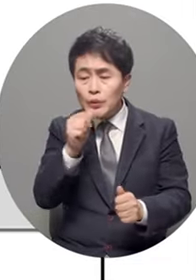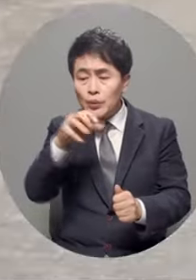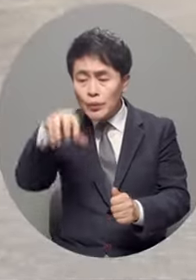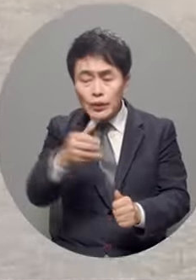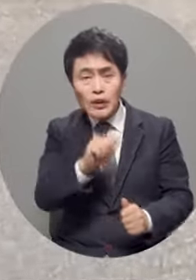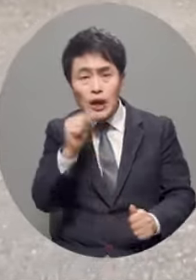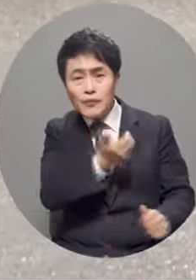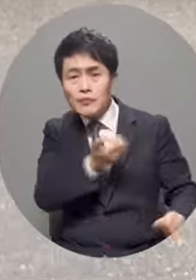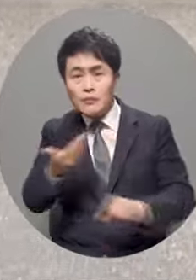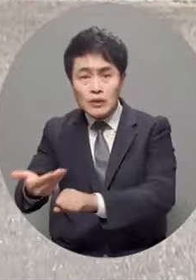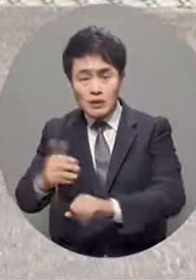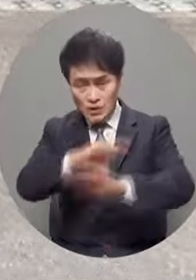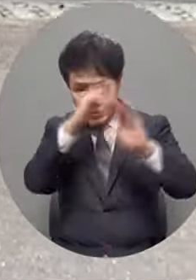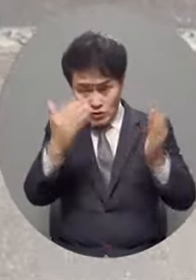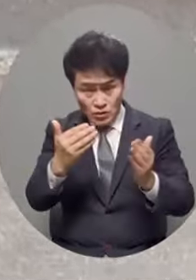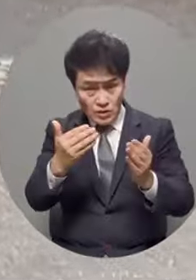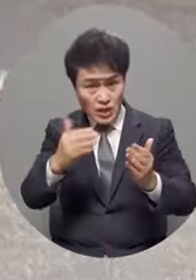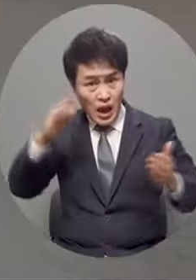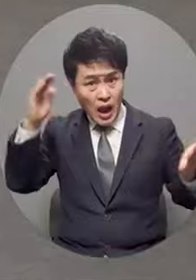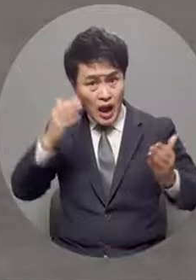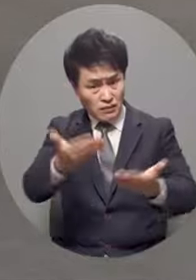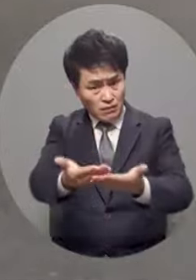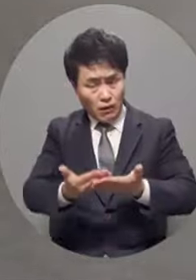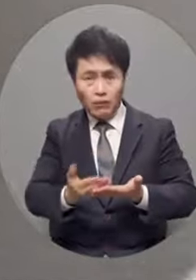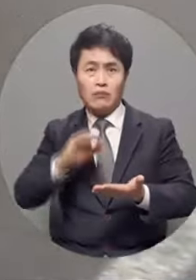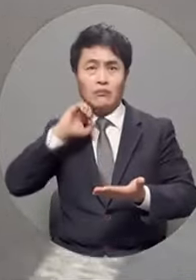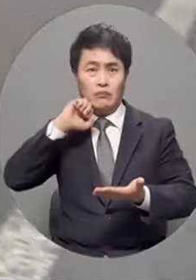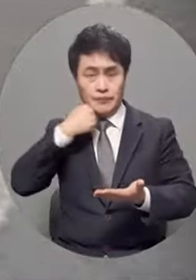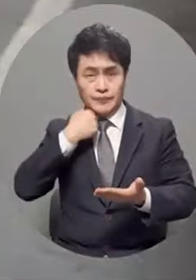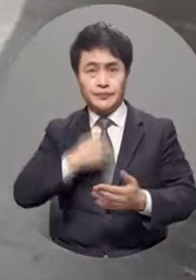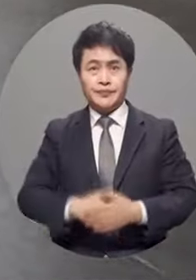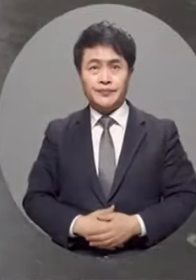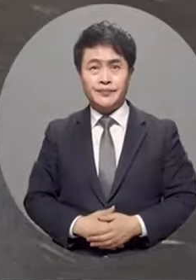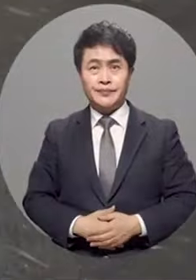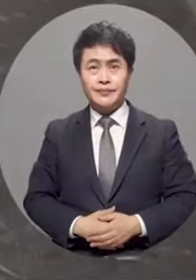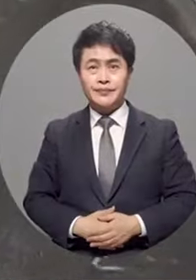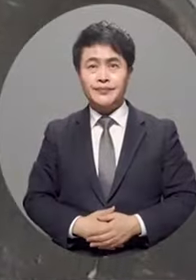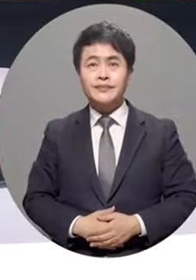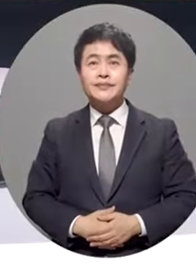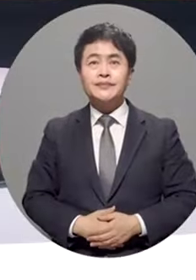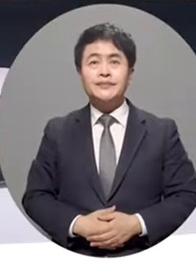밝혔지만 전체 학생을 수용하기에는 역부족입니다. MBC 뉴스 이혜리입니다.